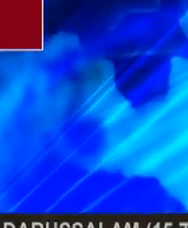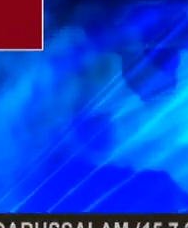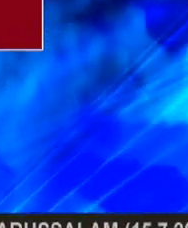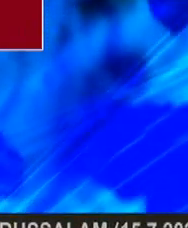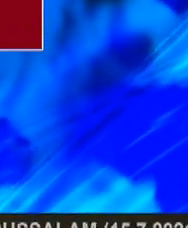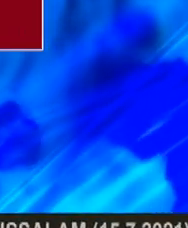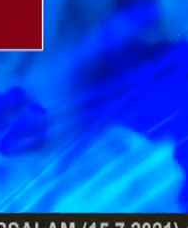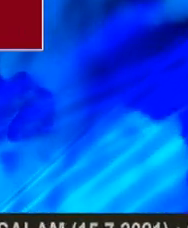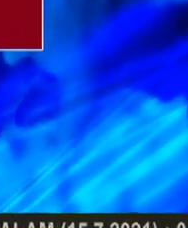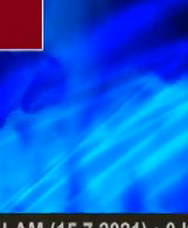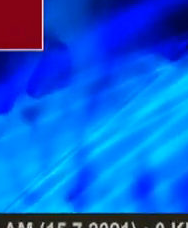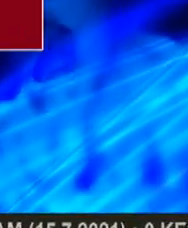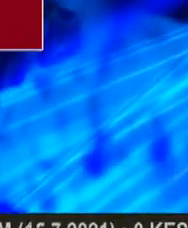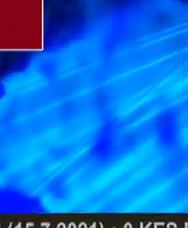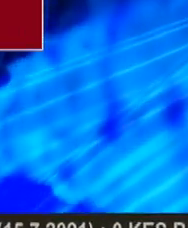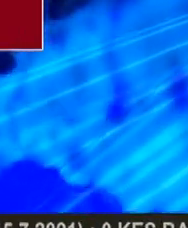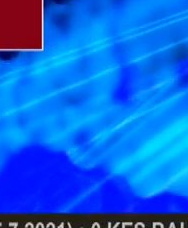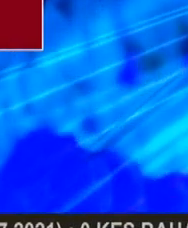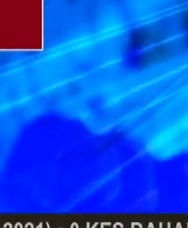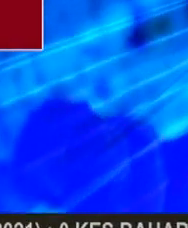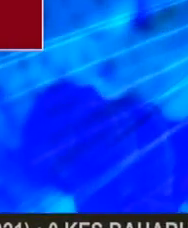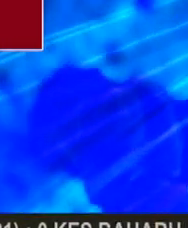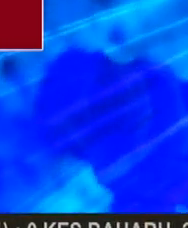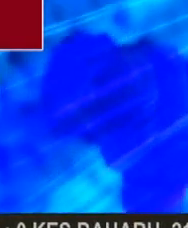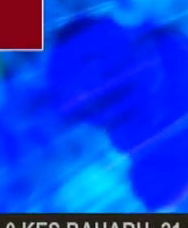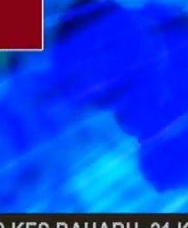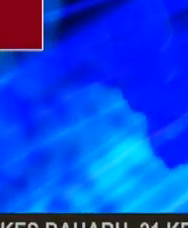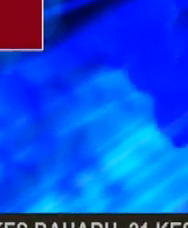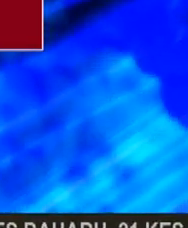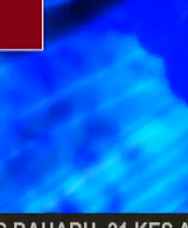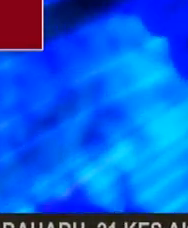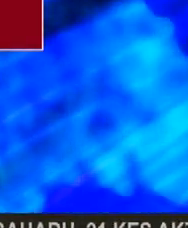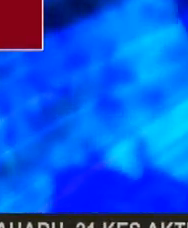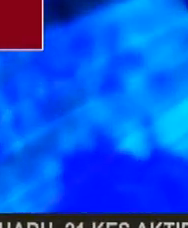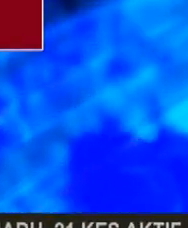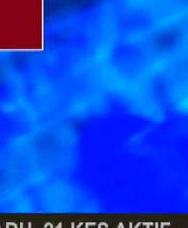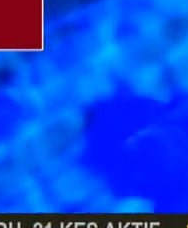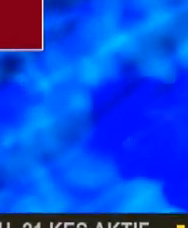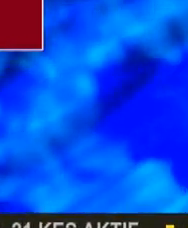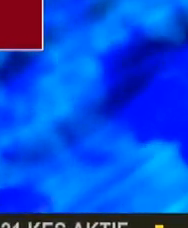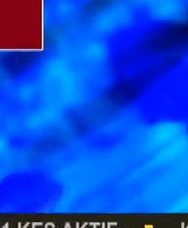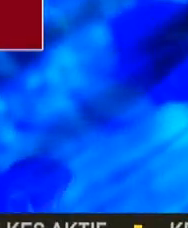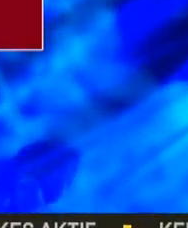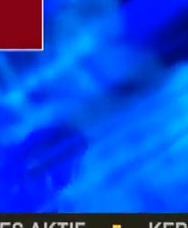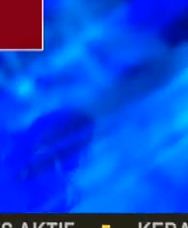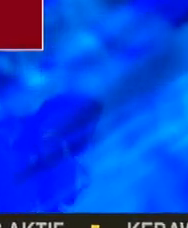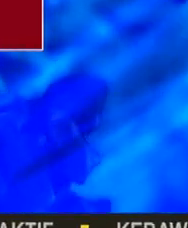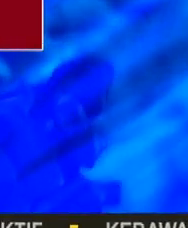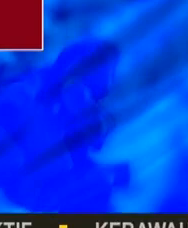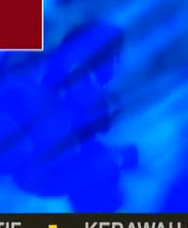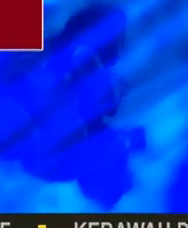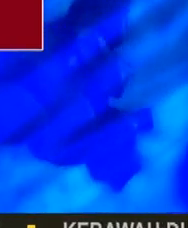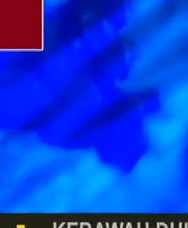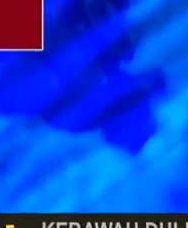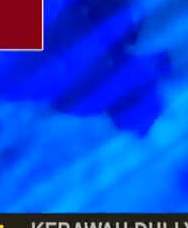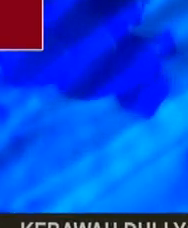e-cash terakhir jangkitan tempat engkau fitnah Dilaporkan pada enam Mei 2021 kalau jumlah chest impor